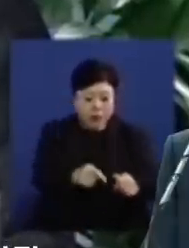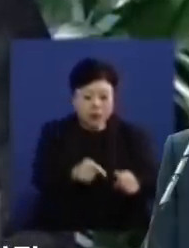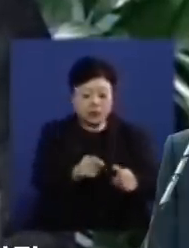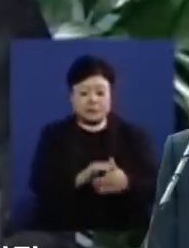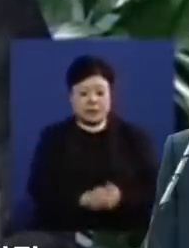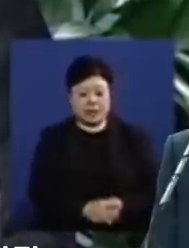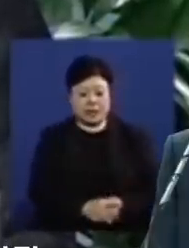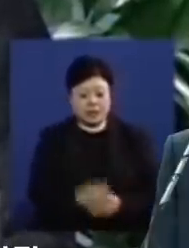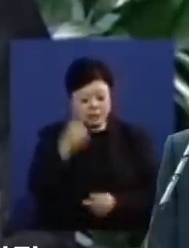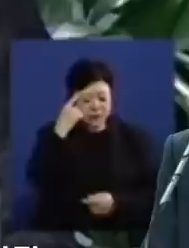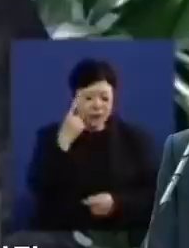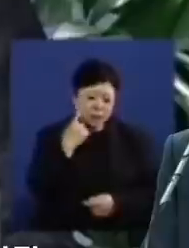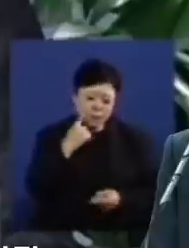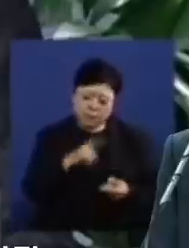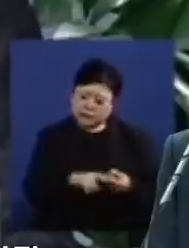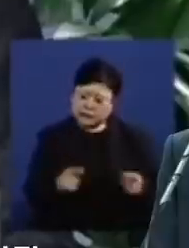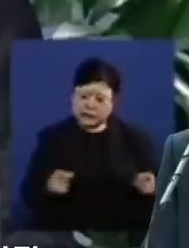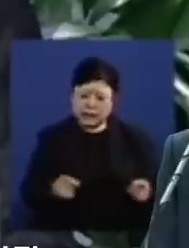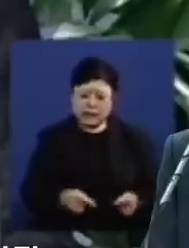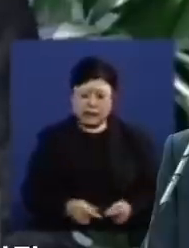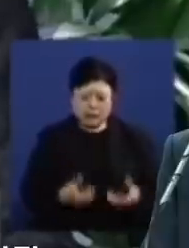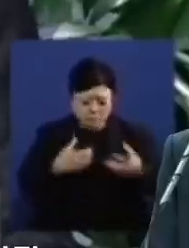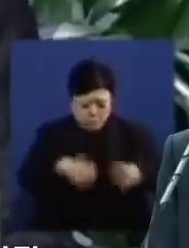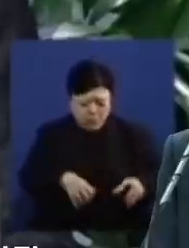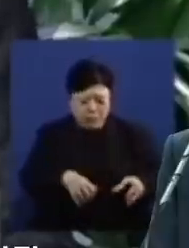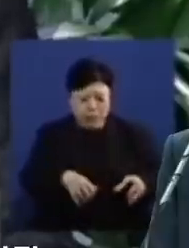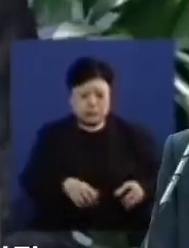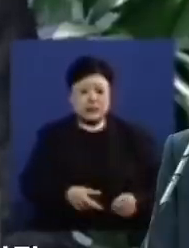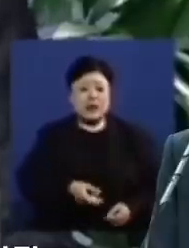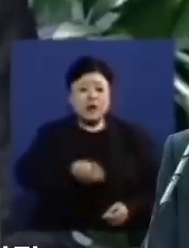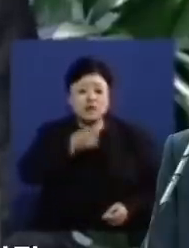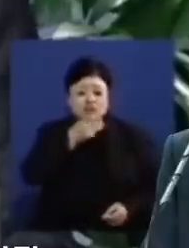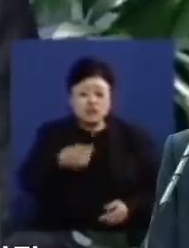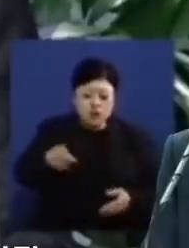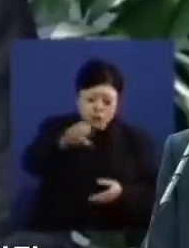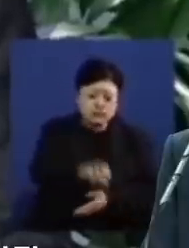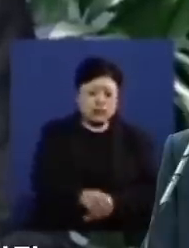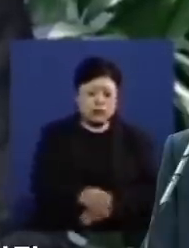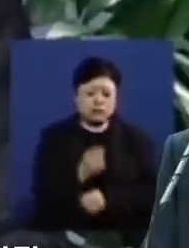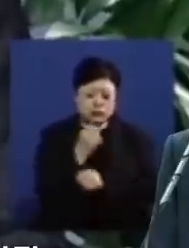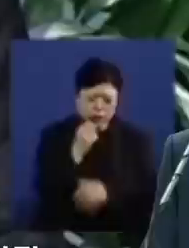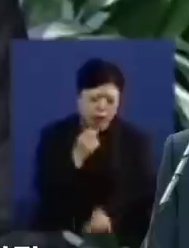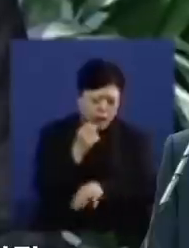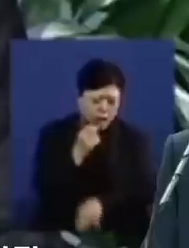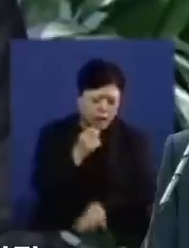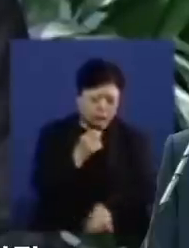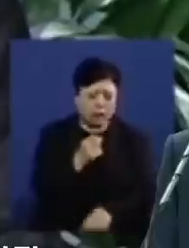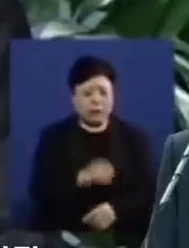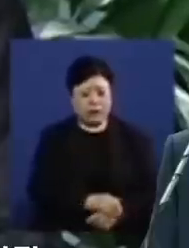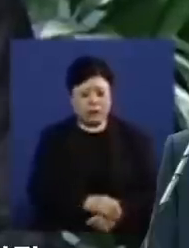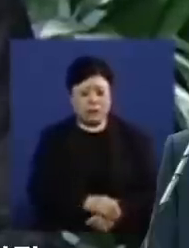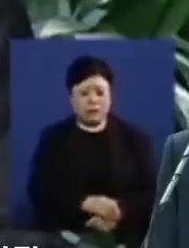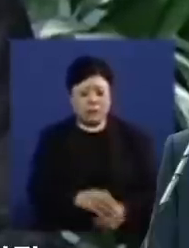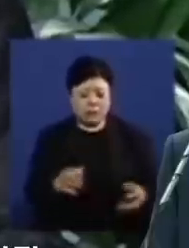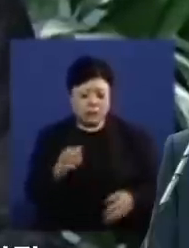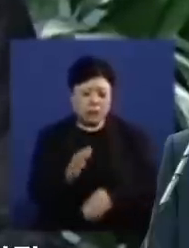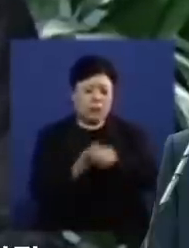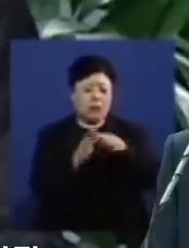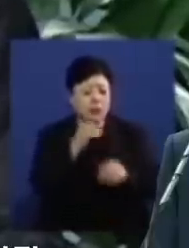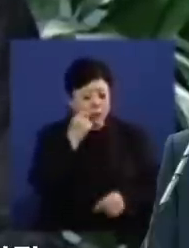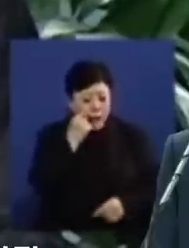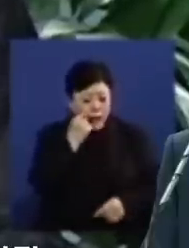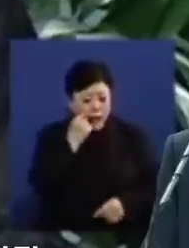상식적으로 생각하면 우물물을 길러서 밑빠진 독에 어떻게 채웁니까? 밑빠진 독에 물이 다 새 나와버린다. 그런데 이